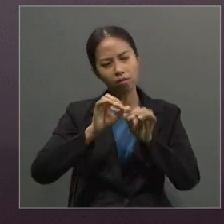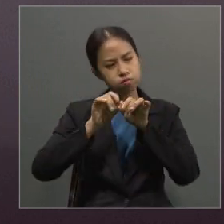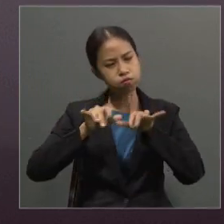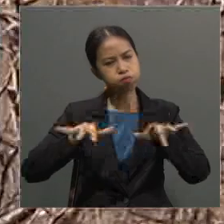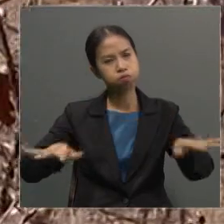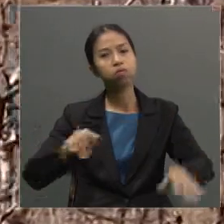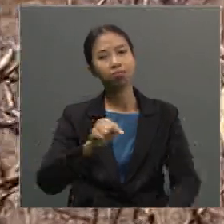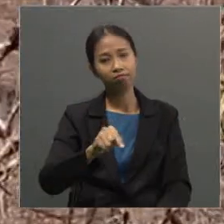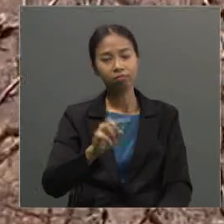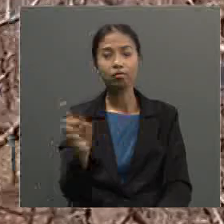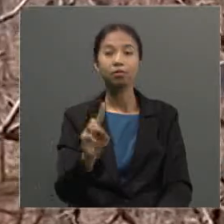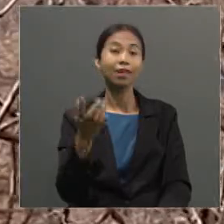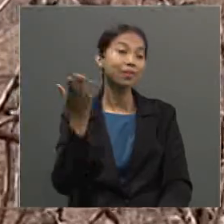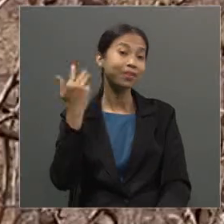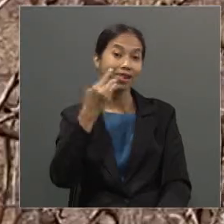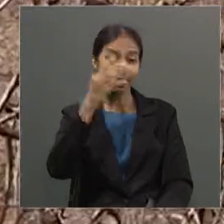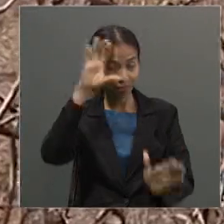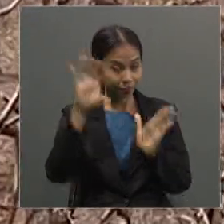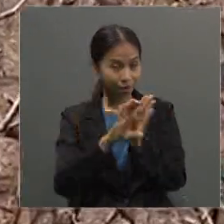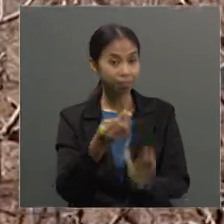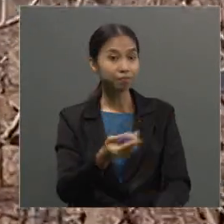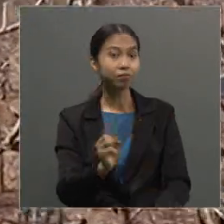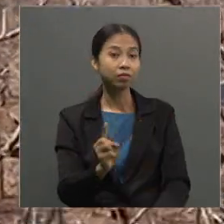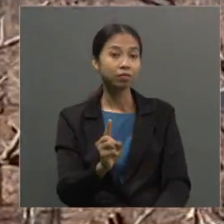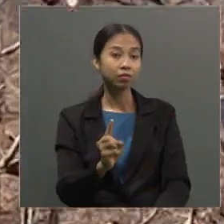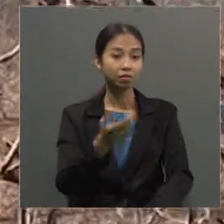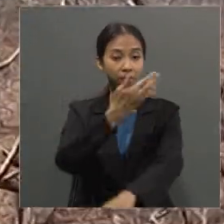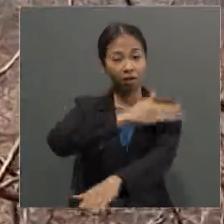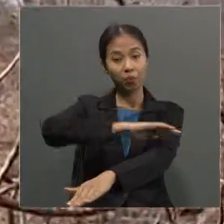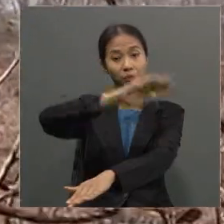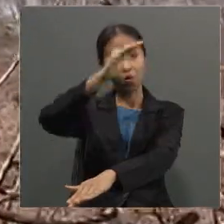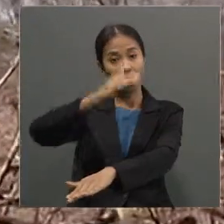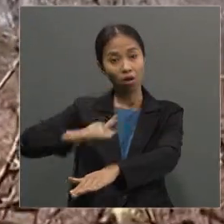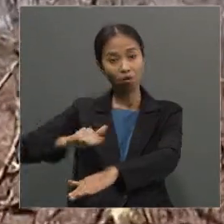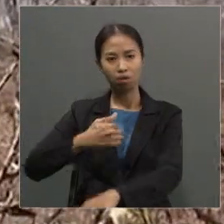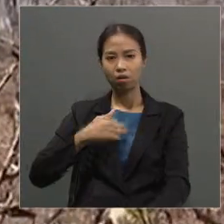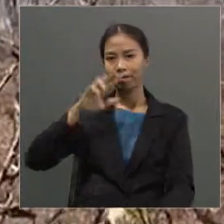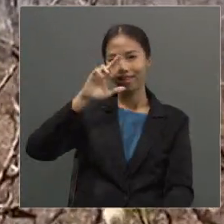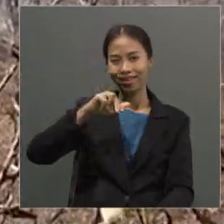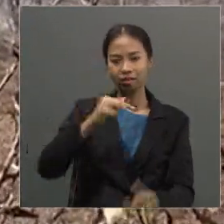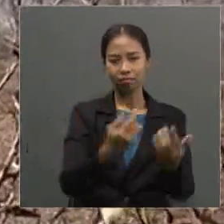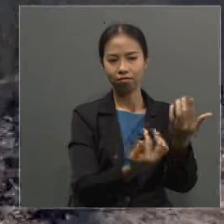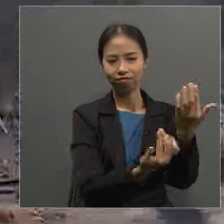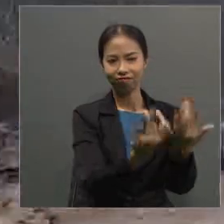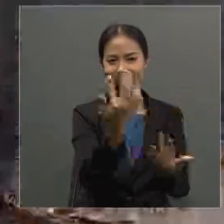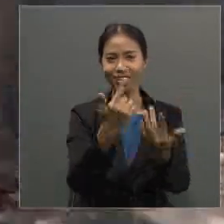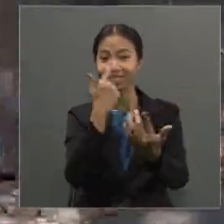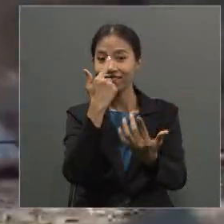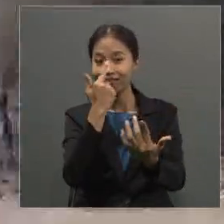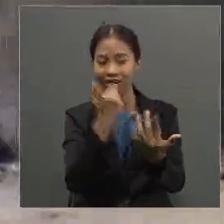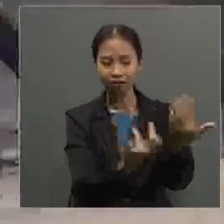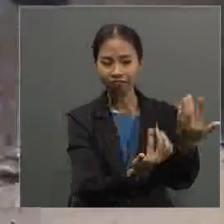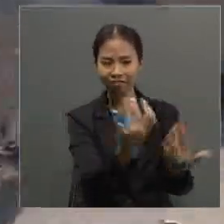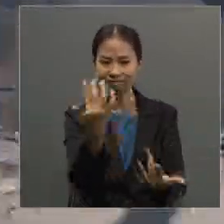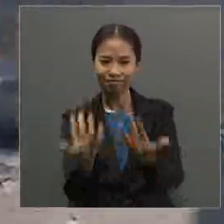ภาพนี้คือที่ไหนรู้มั้ยคะเมื่อสักครู่นี้ออุทยานแห่งชาติดอยอินทนนท์เราจะเห็นมั้ยคะว่ามีเปรวไฟเนี่ยปะทุอยู่ในหลายพื้นที่ทีเดียวนะคะ